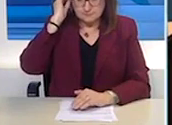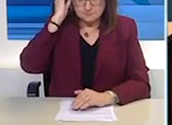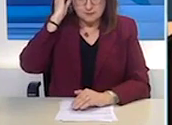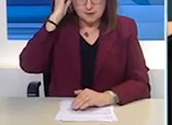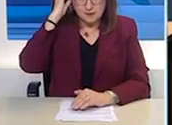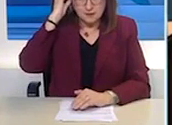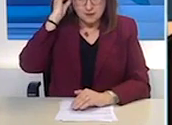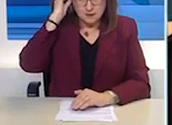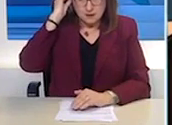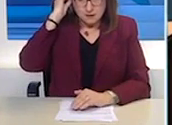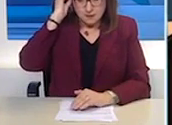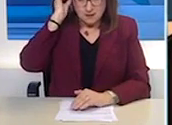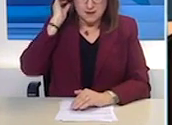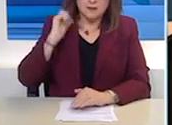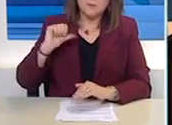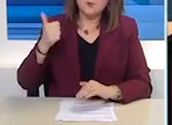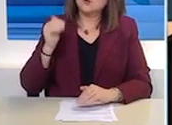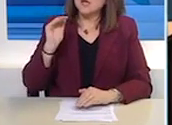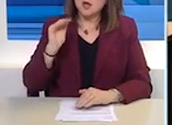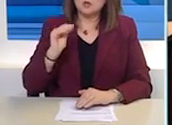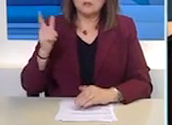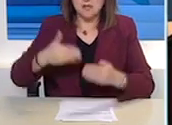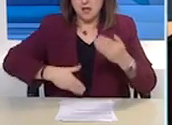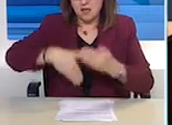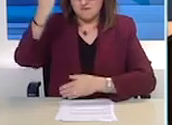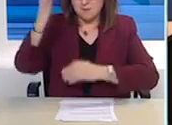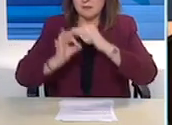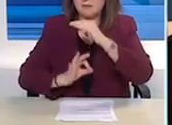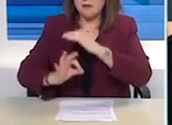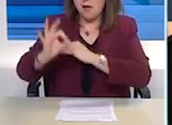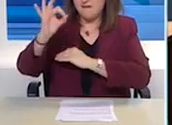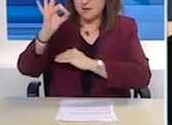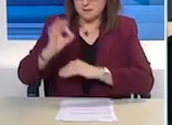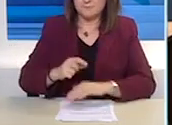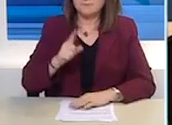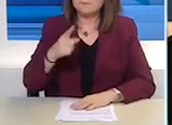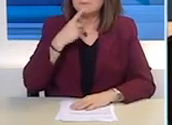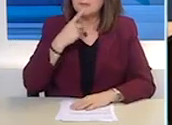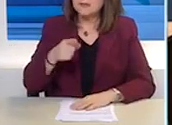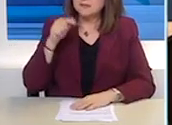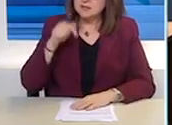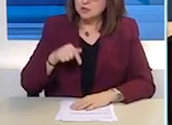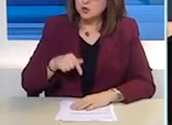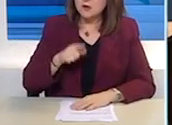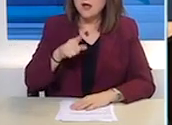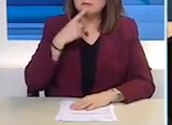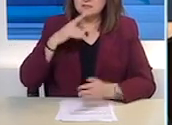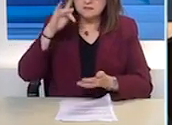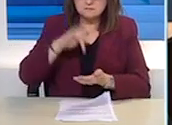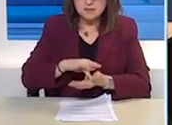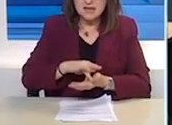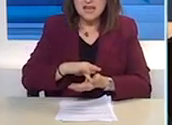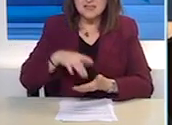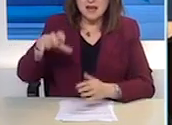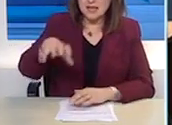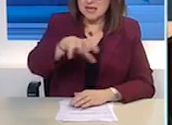Στο Κόκκινο. Όπως είναι γνωστό, 127 τοπικές μονάδες υγείας λειτουργούν ως ιατρία γειτονιάς, με οικογενειακό